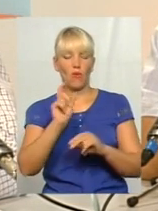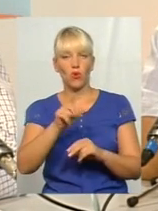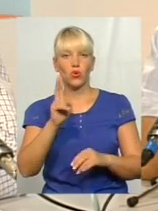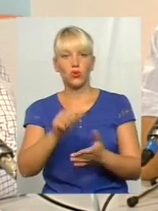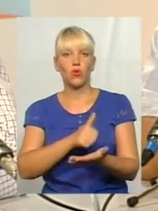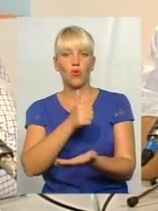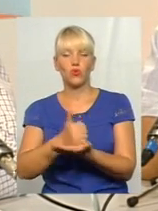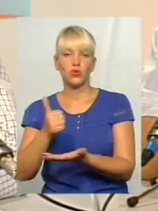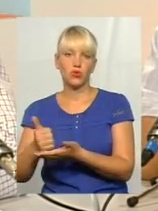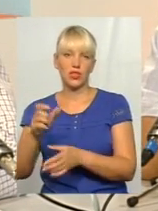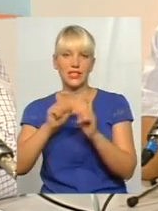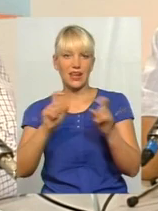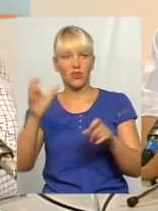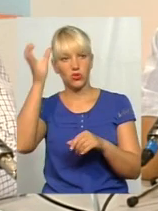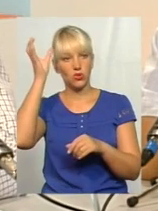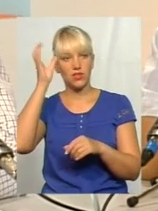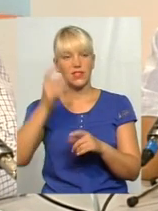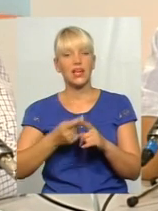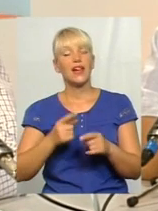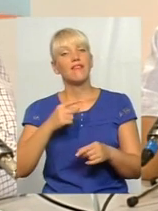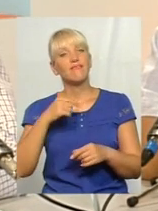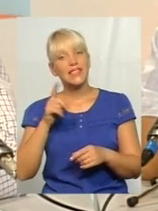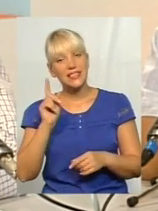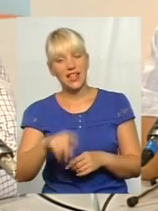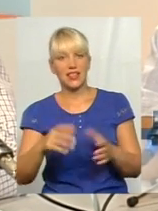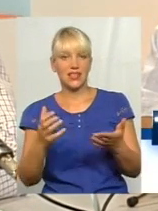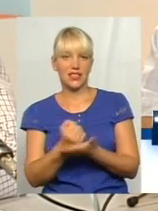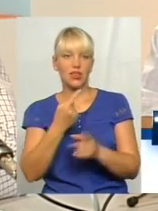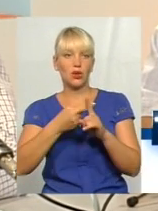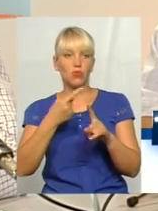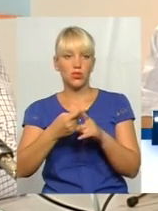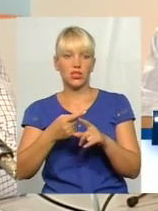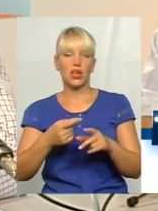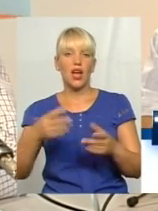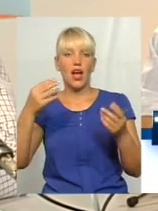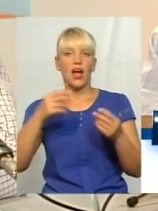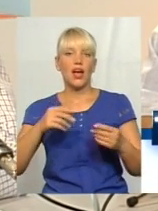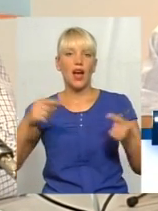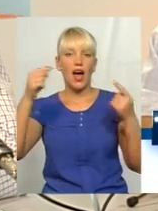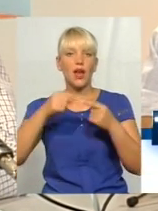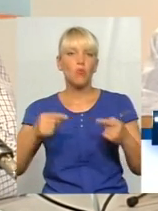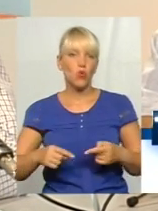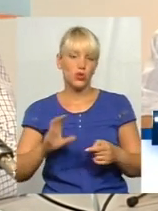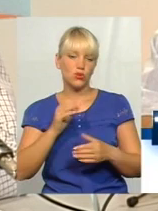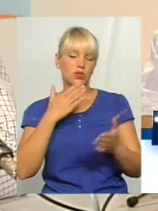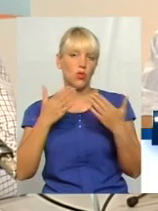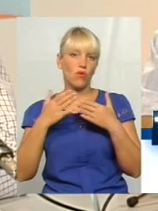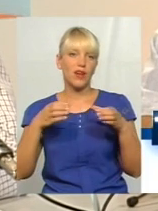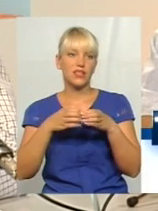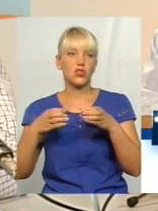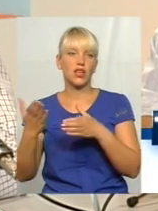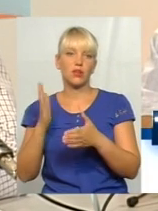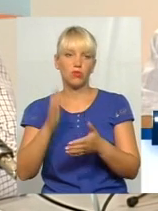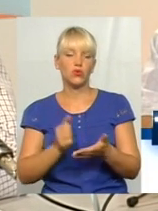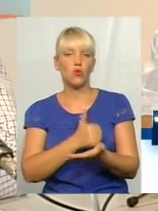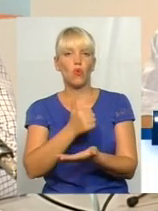очолили заклади освіти все ж таки знайти позитивну гармонію у спілкуванні з колективами які вони будуть